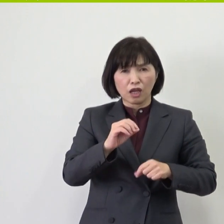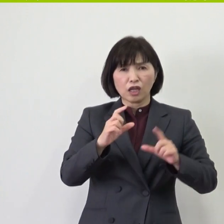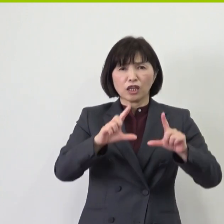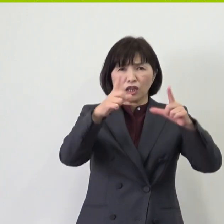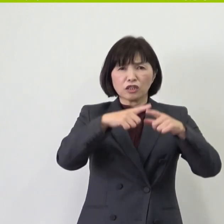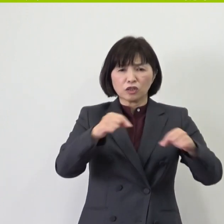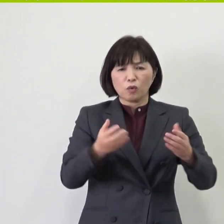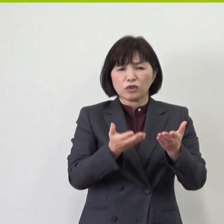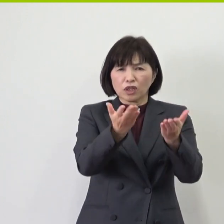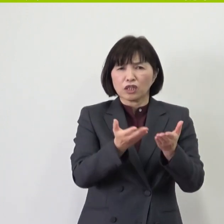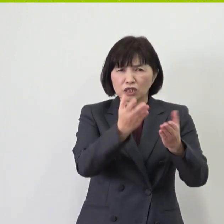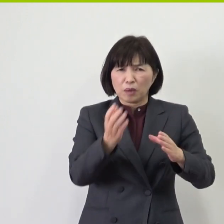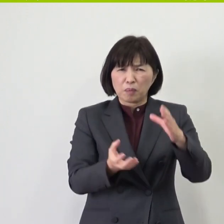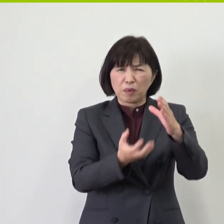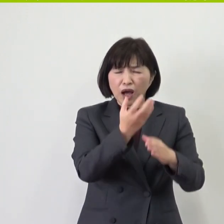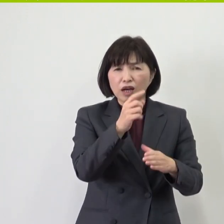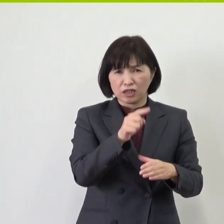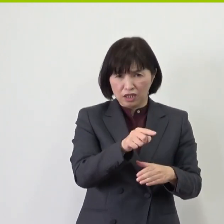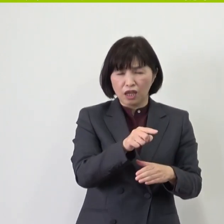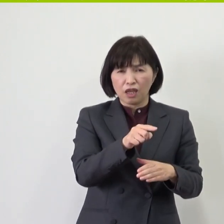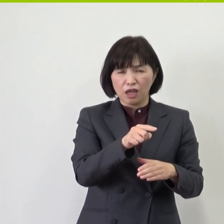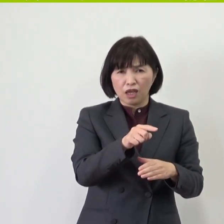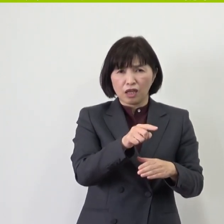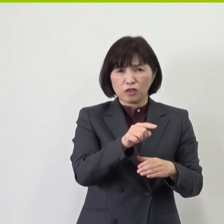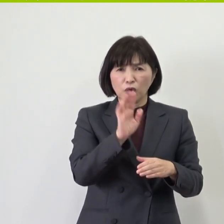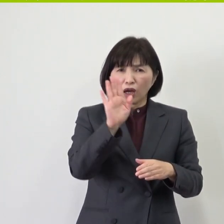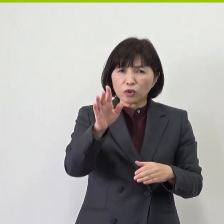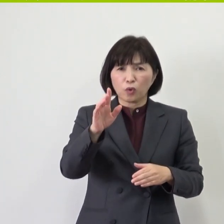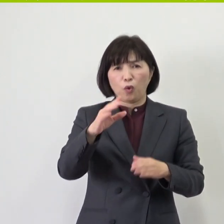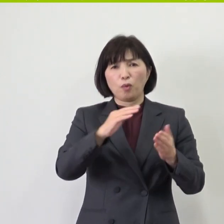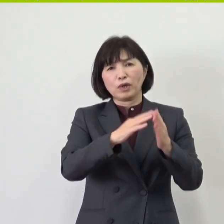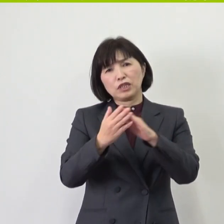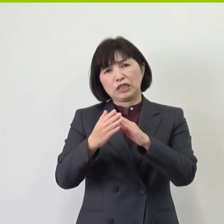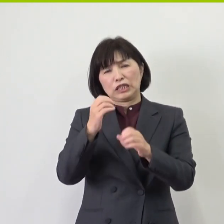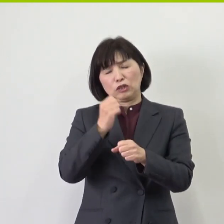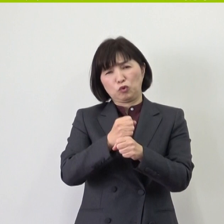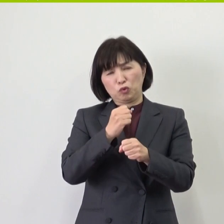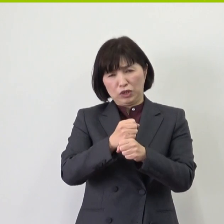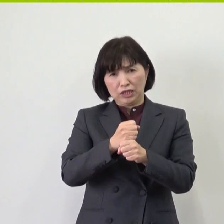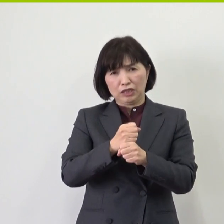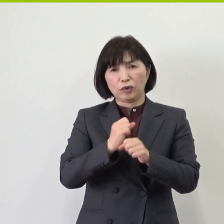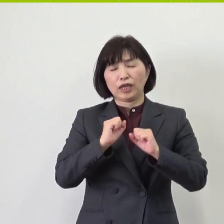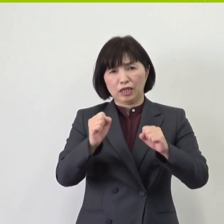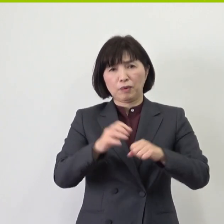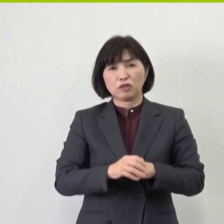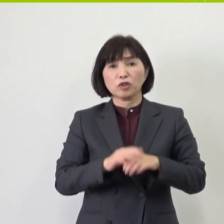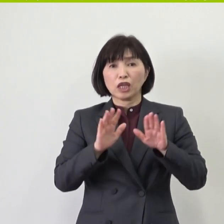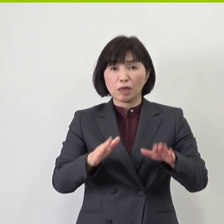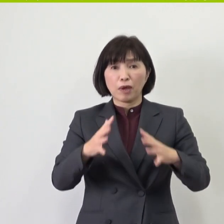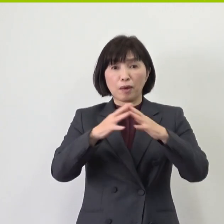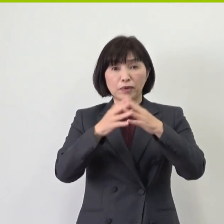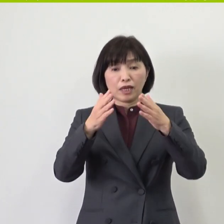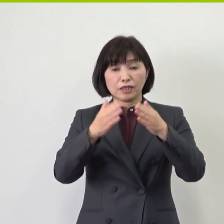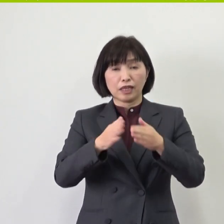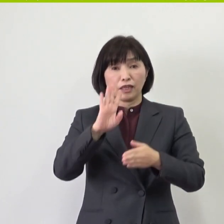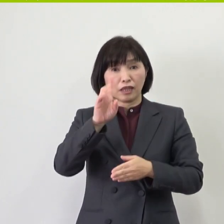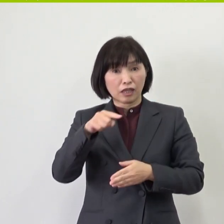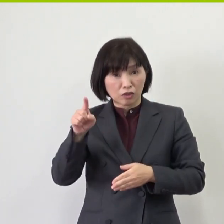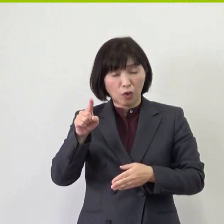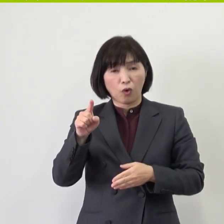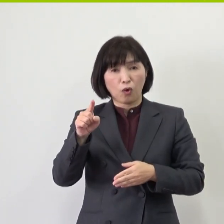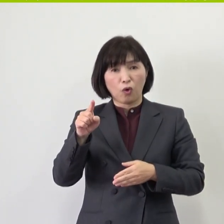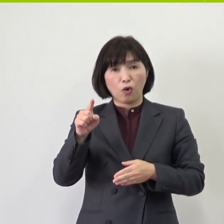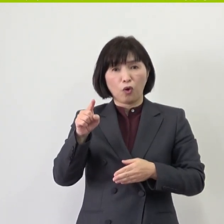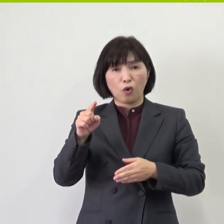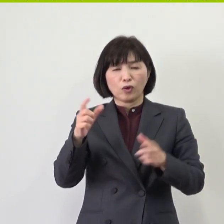日本大震災をきっかけに、まちづくりの活動を始めておりまして、今は宮崎県の新富町